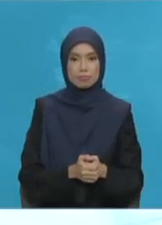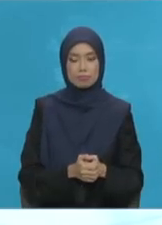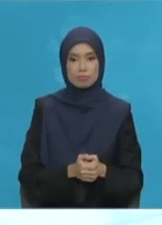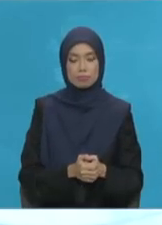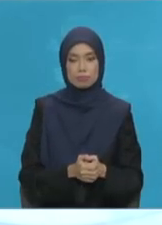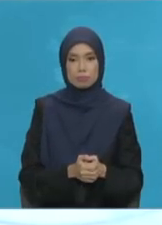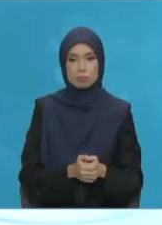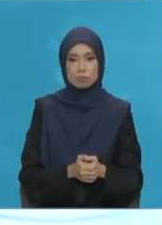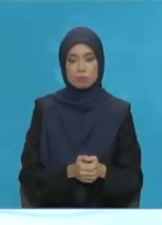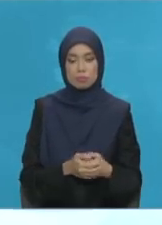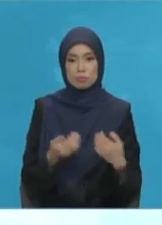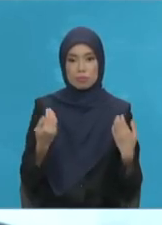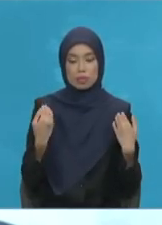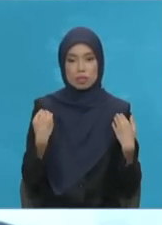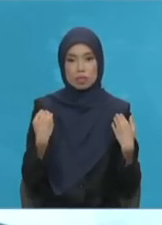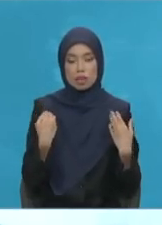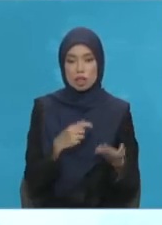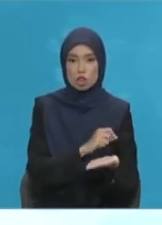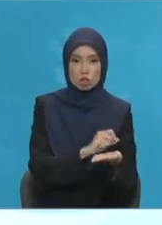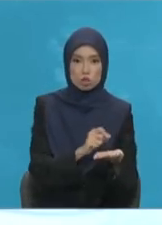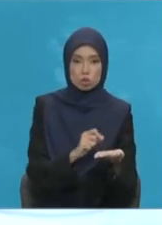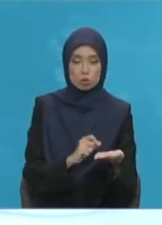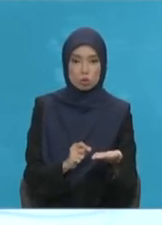Gangsa yang berisi surat mahar